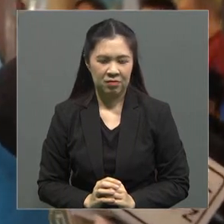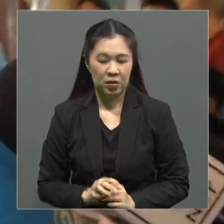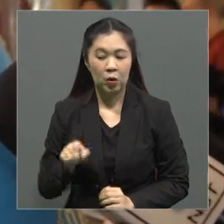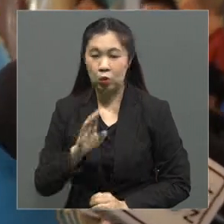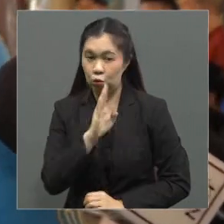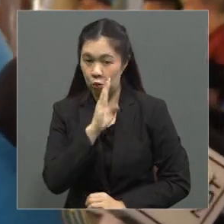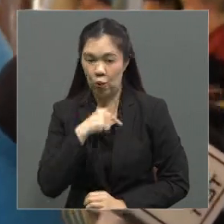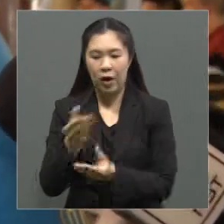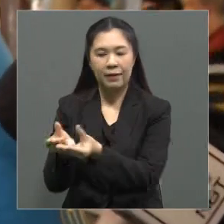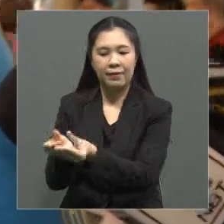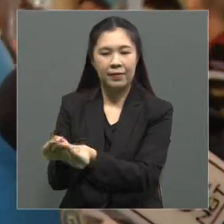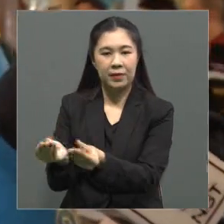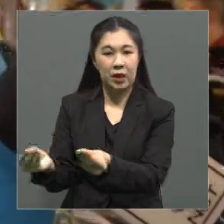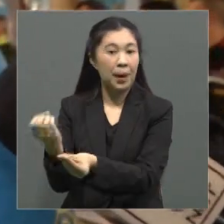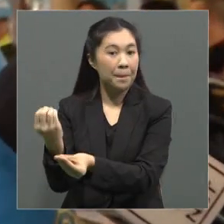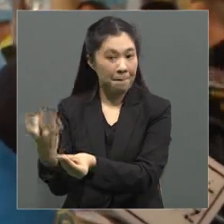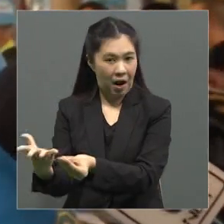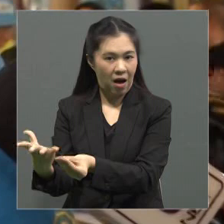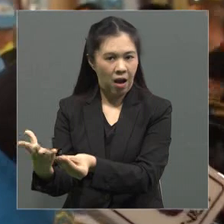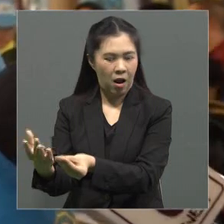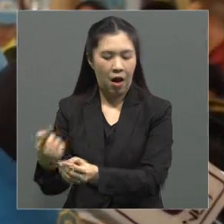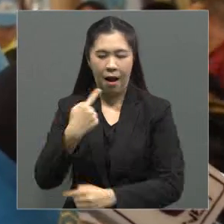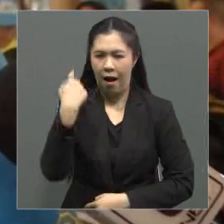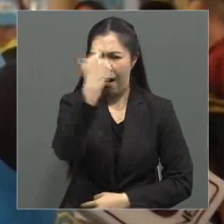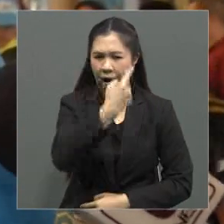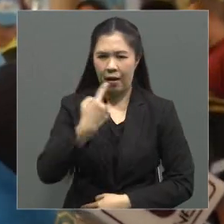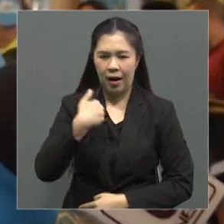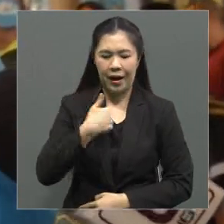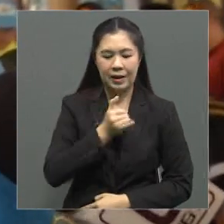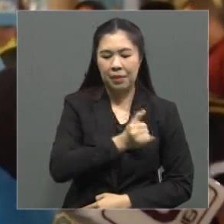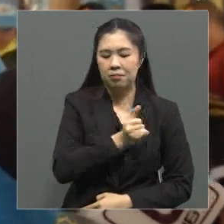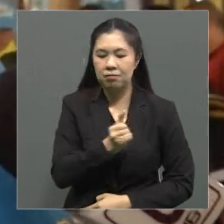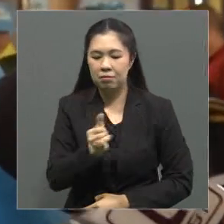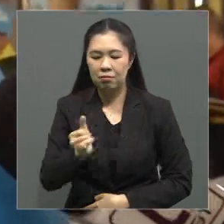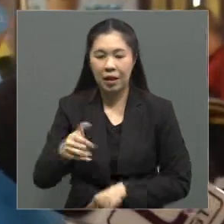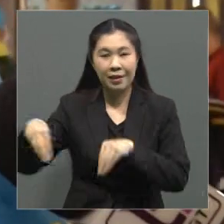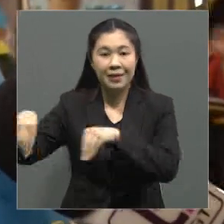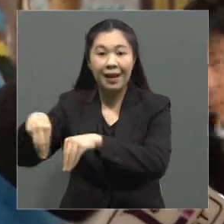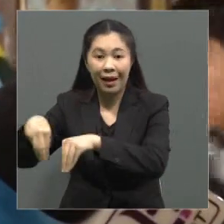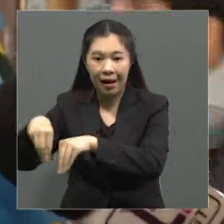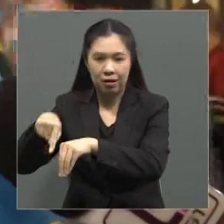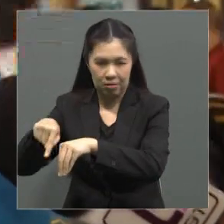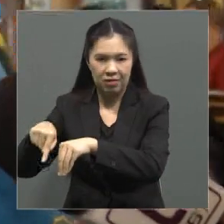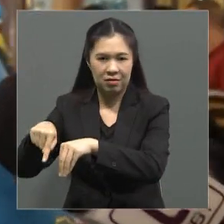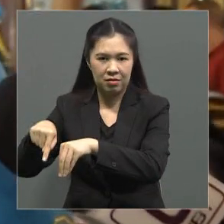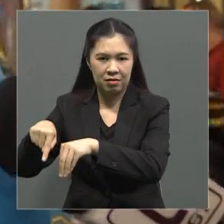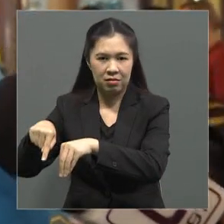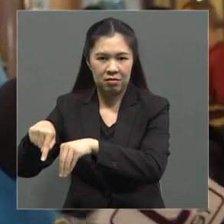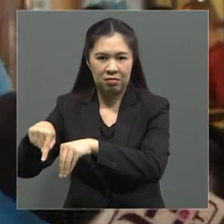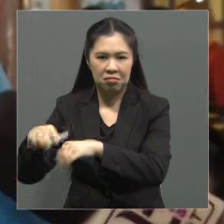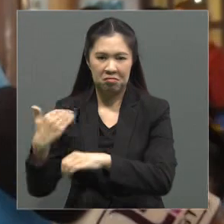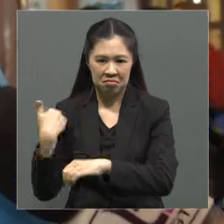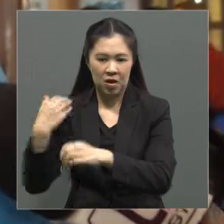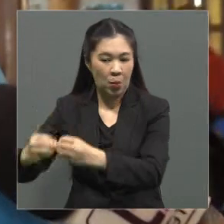รุนแรงถ้าคนที่ไปอยู่ในจุดที่ใกล้ชิดกับหลุมระเบิดที่มีขนาดใหญ่ก็อาจจะทำให้ชิ้นส่วนเนี่ย